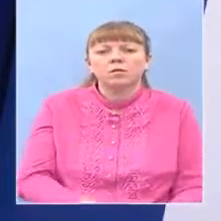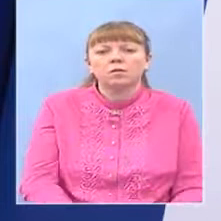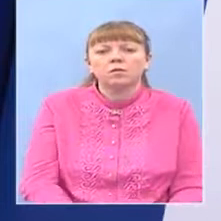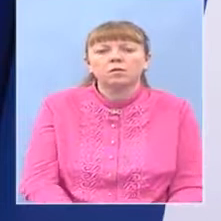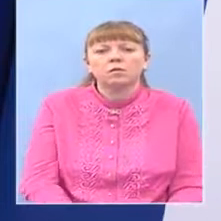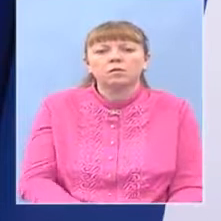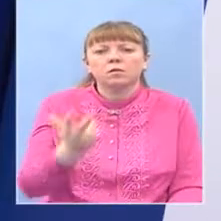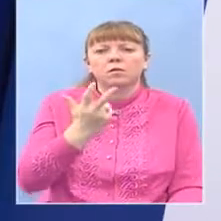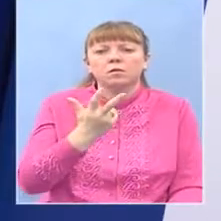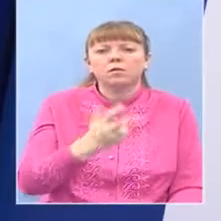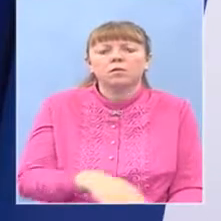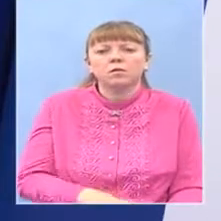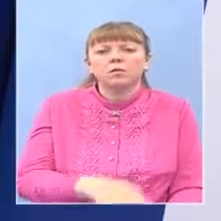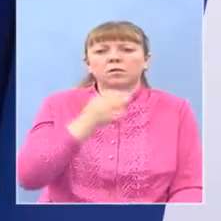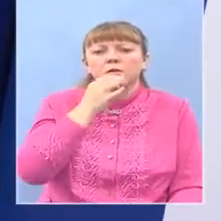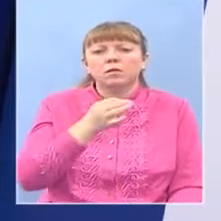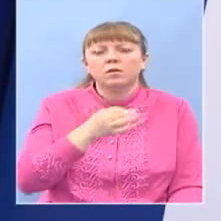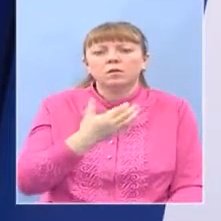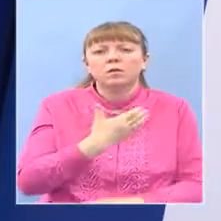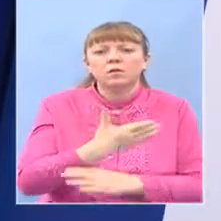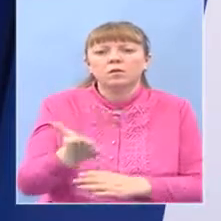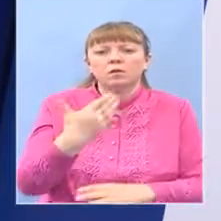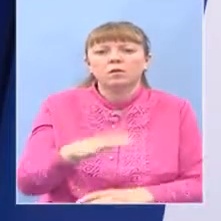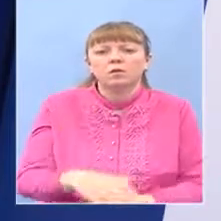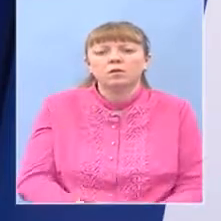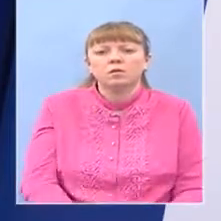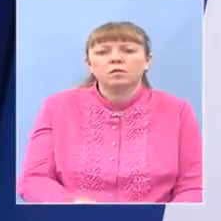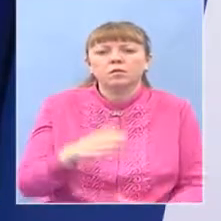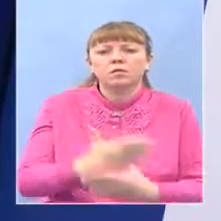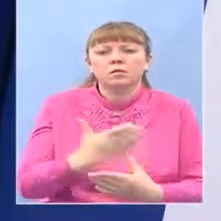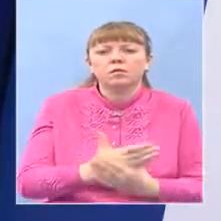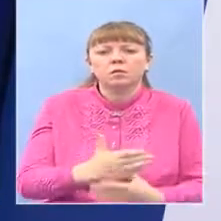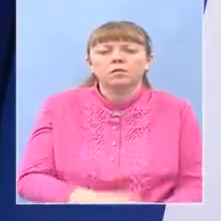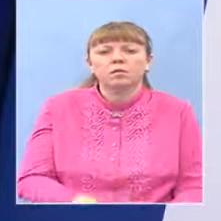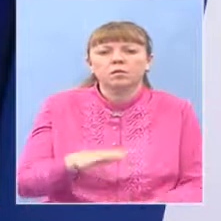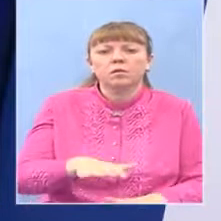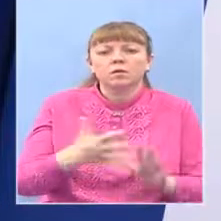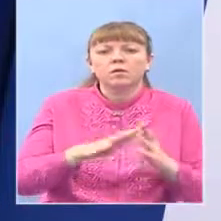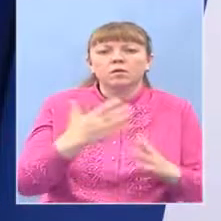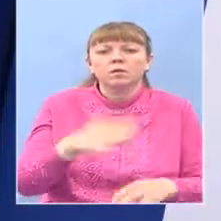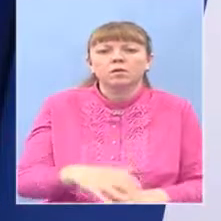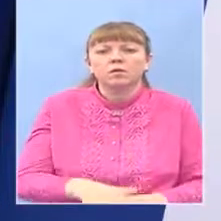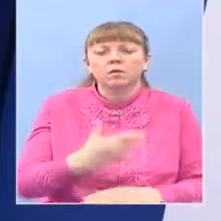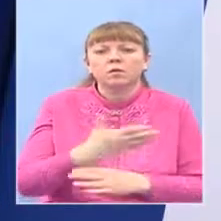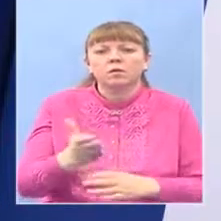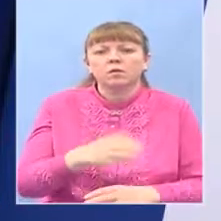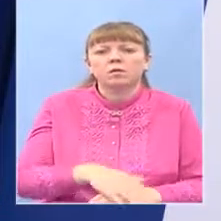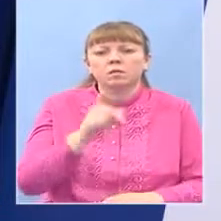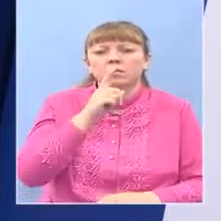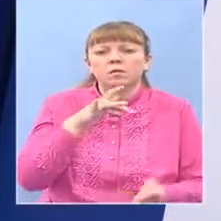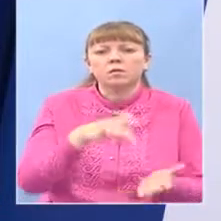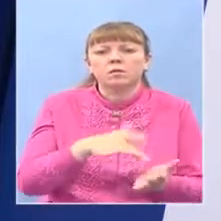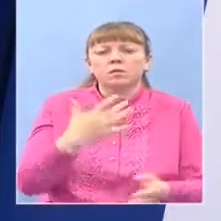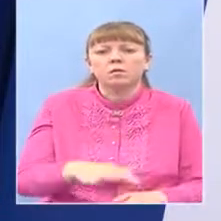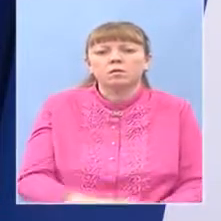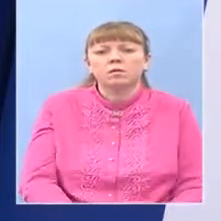В третье, например, мы сказали, что мы откроем, поможем там, в сельской местности, например, открыть комьюнити-центр. Мы открыли